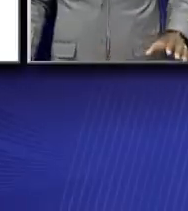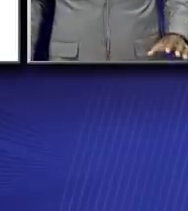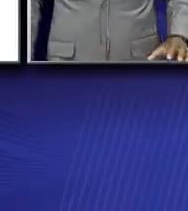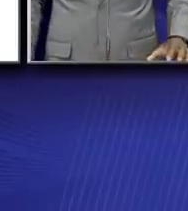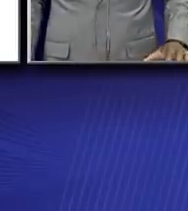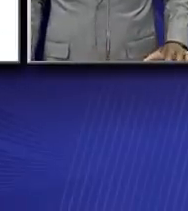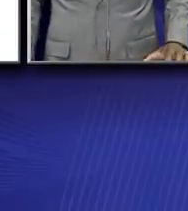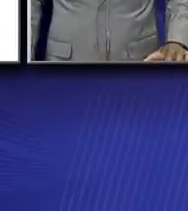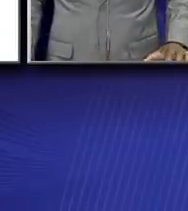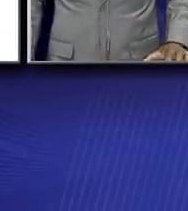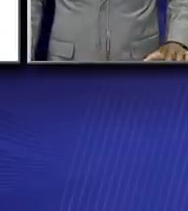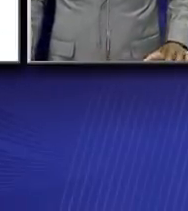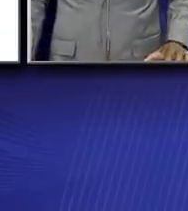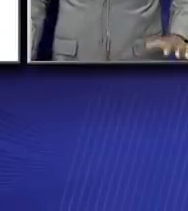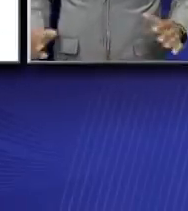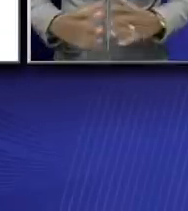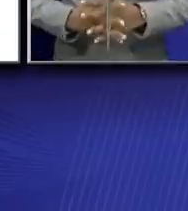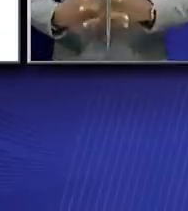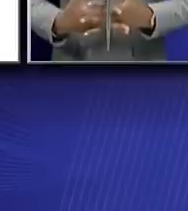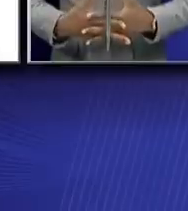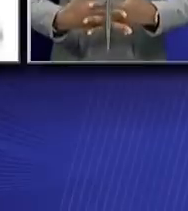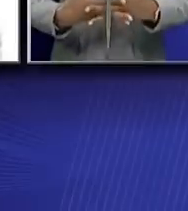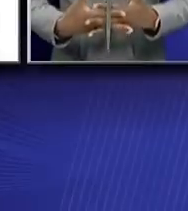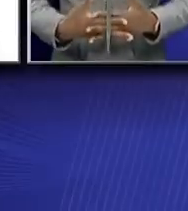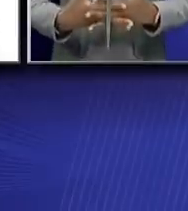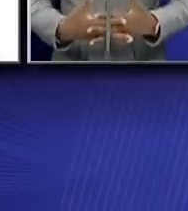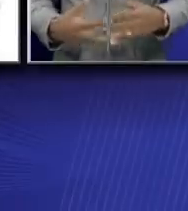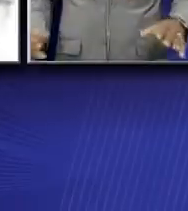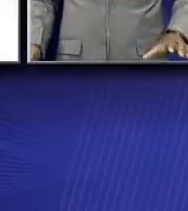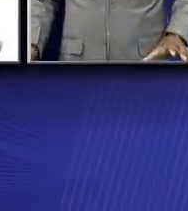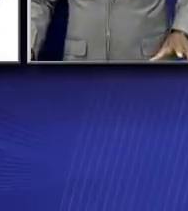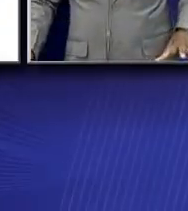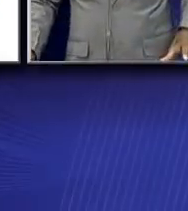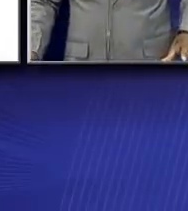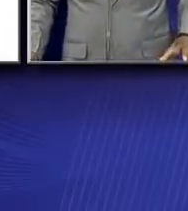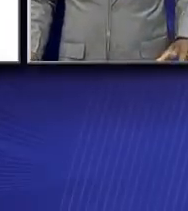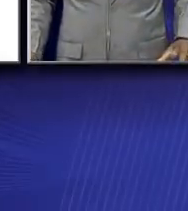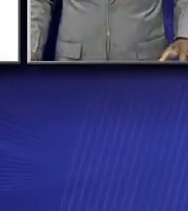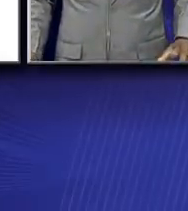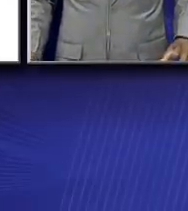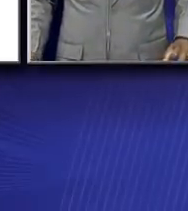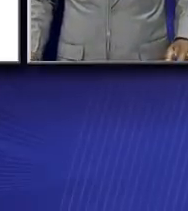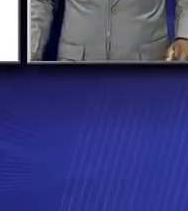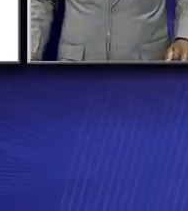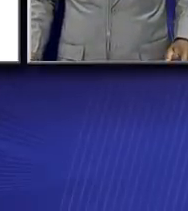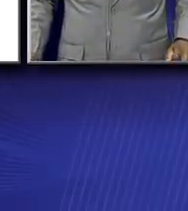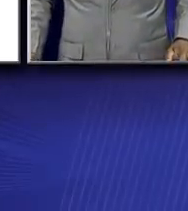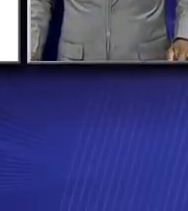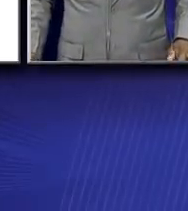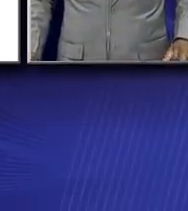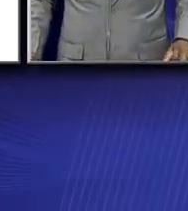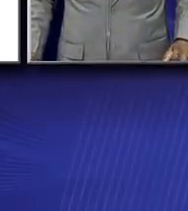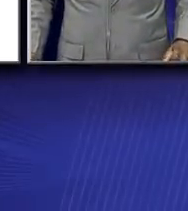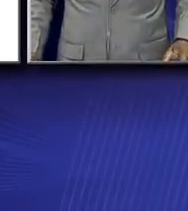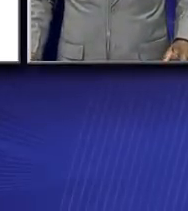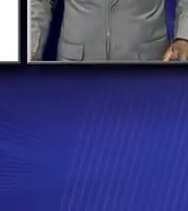à tous les Congolais et Congolaises d'aller également se faire vacciner. Image à suivre dans ce journal. La